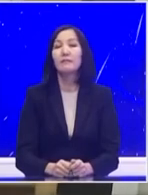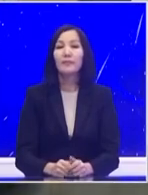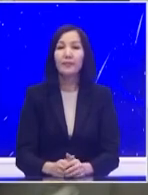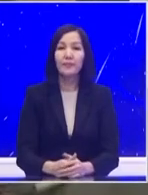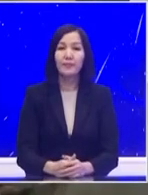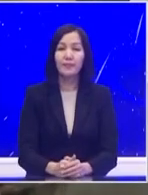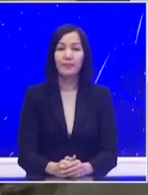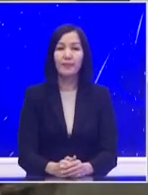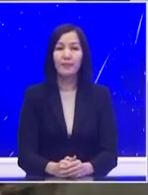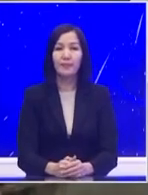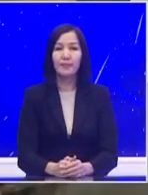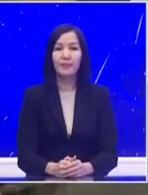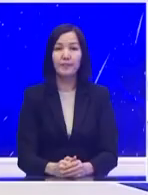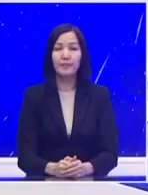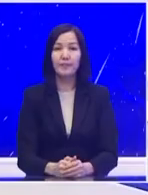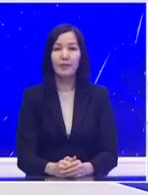телеканал ЖТСУ, Талдыкурган.